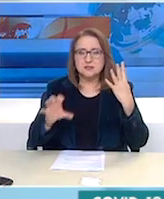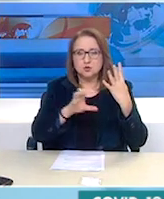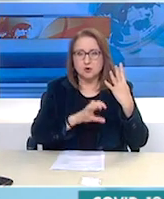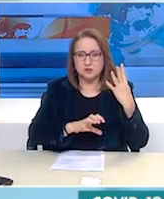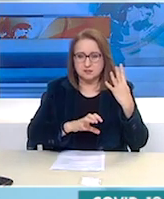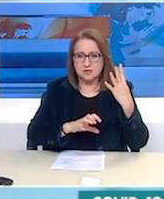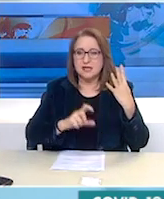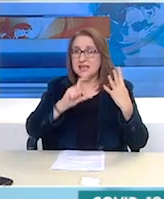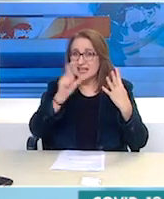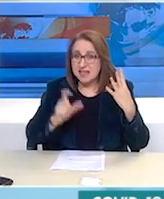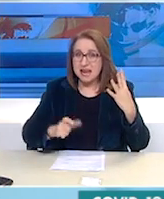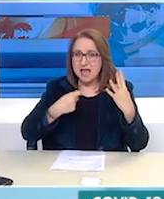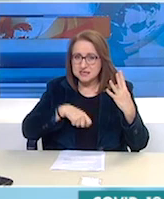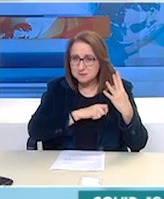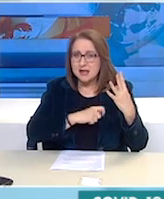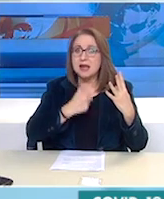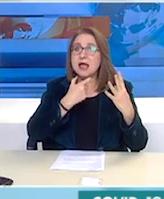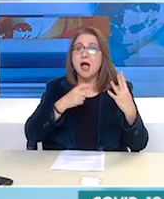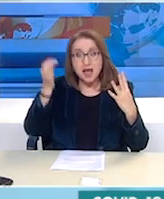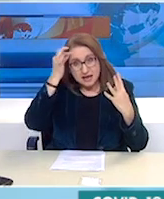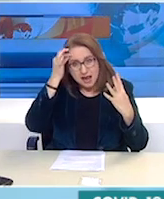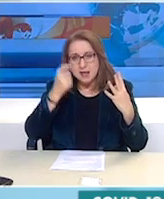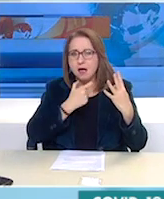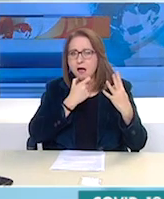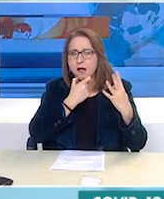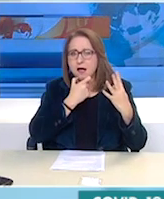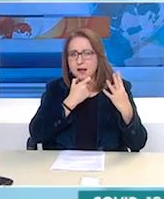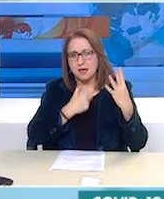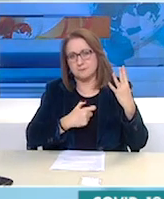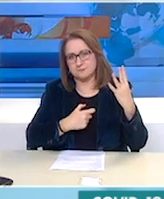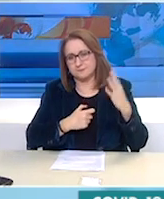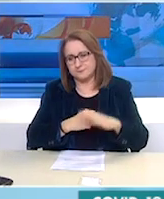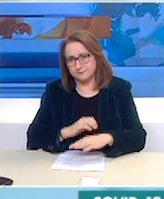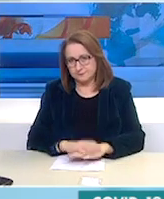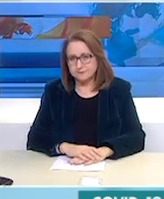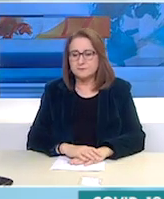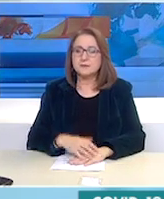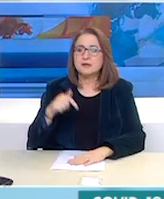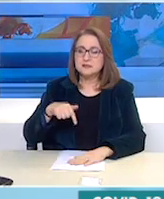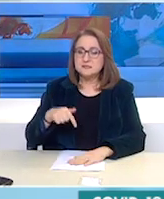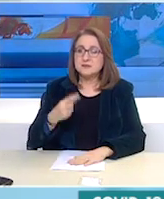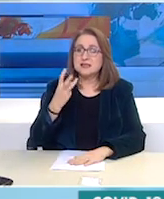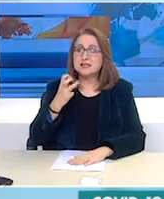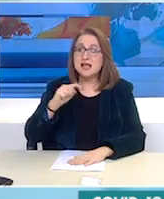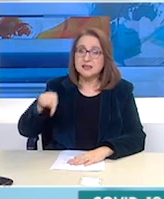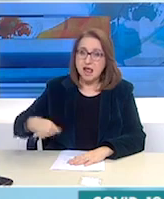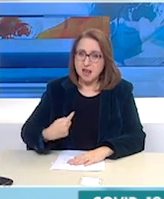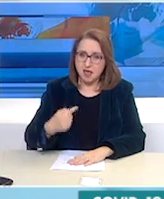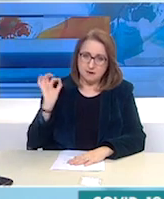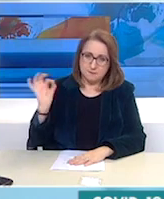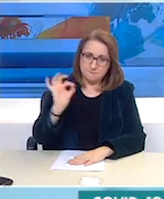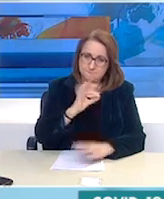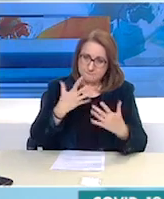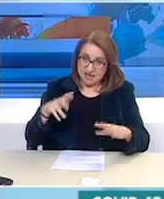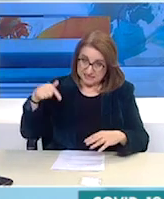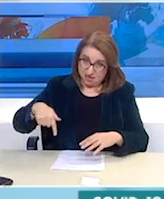Γαλλία και το Ηνωμένο Βασίλειο. Σήμερα ανακοινώνουμε 31 νέα κρούσματα του νέου ιού στη χώρα.